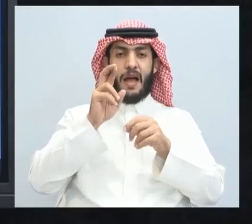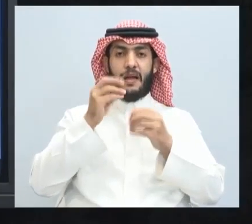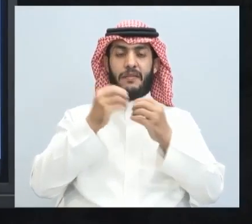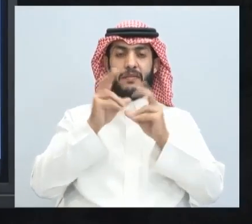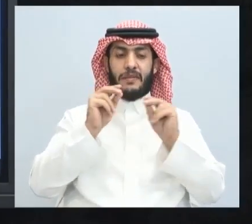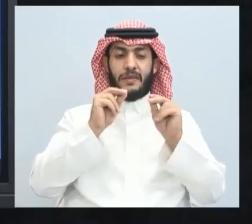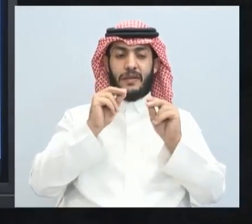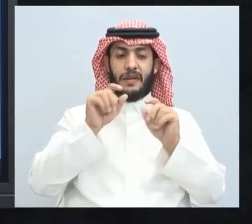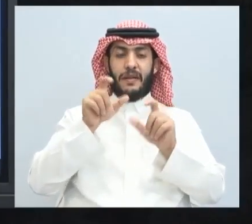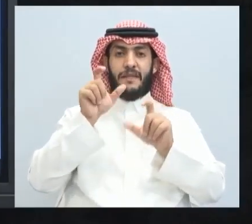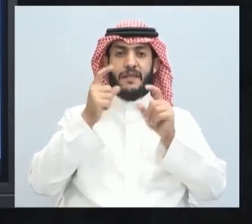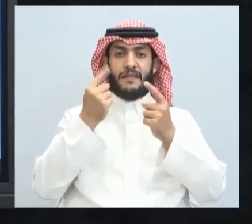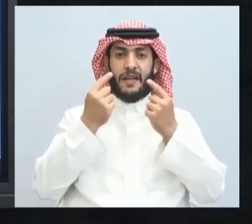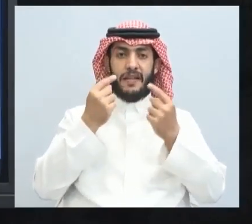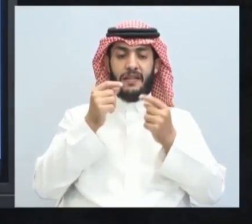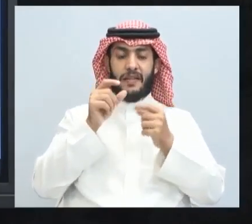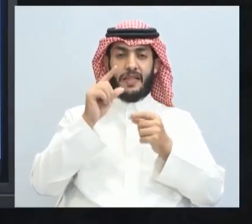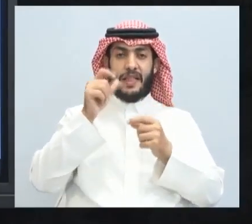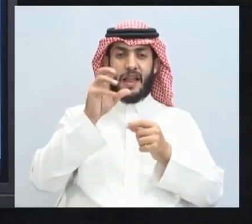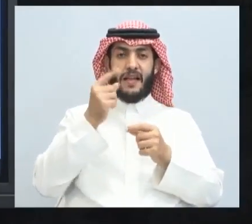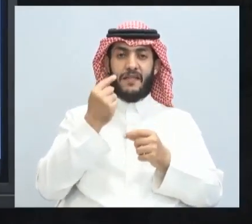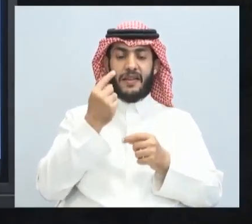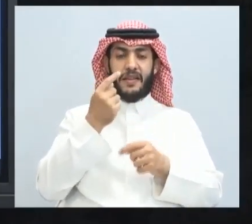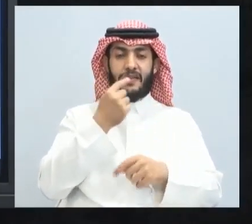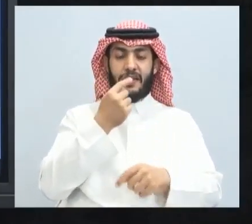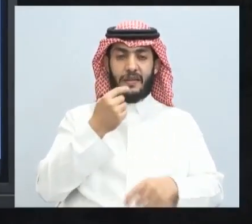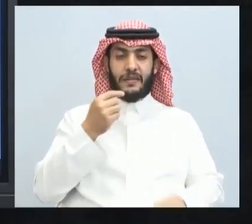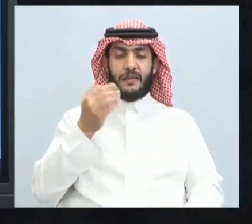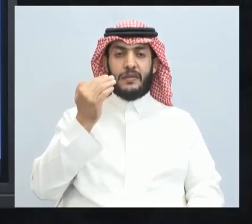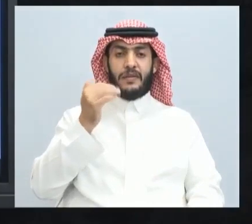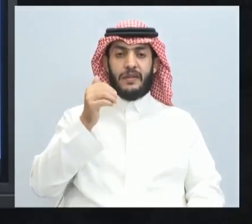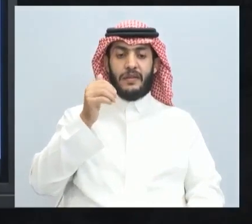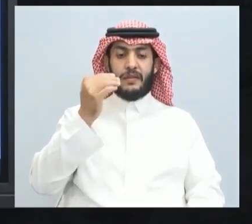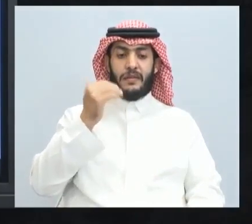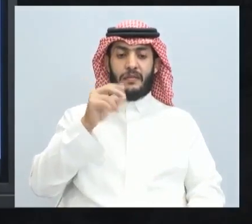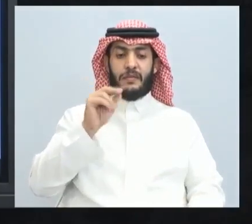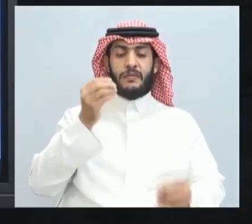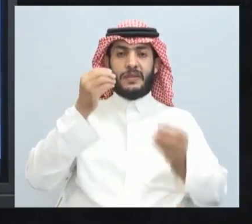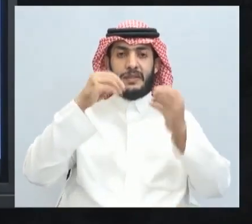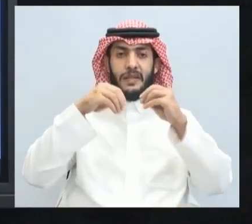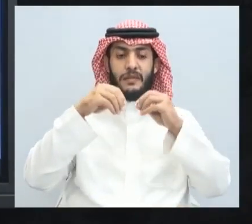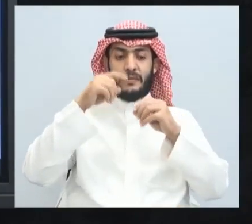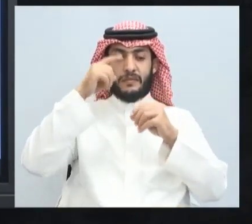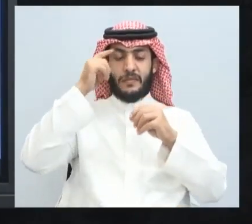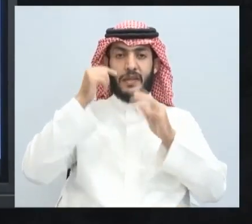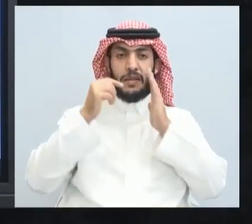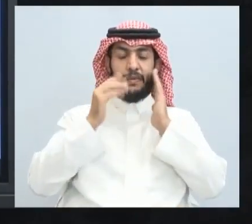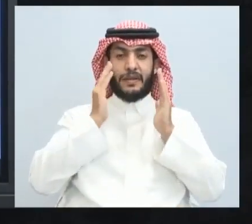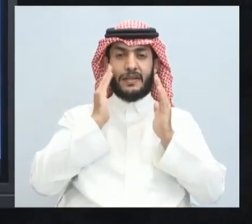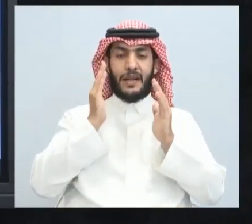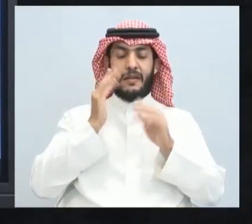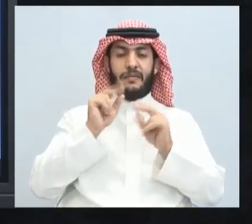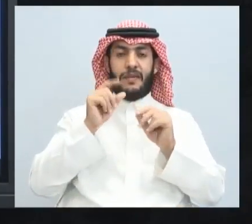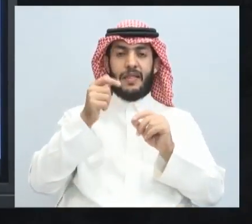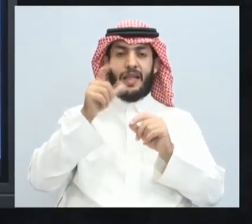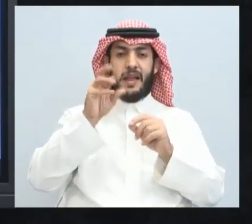وهي داله فرديه كلهم دوال فرديه متماثله حول نقطه الاصل كلهم متزايدا لو اخذتهم من اليسار واليمين ستجد ان